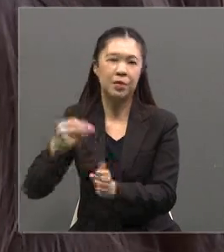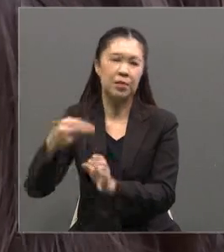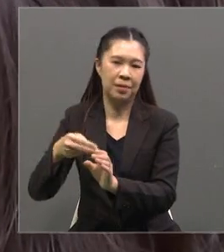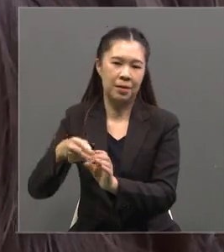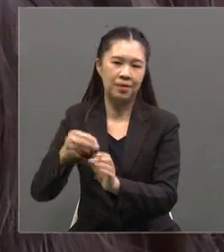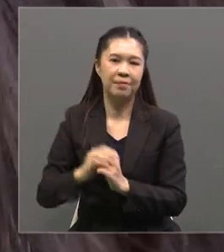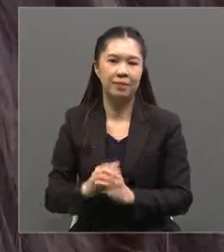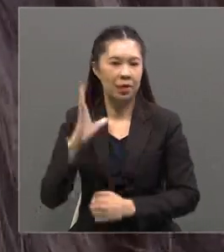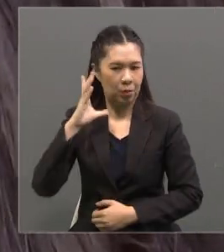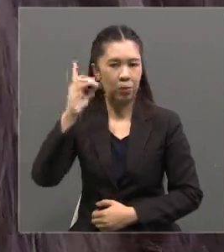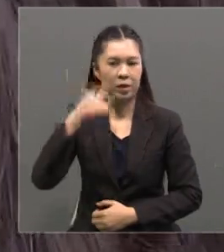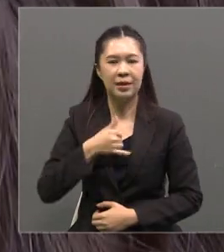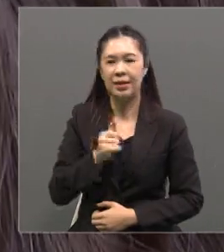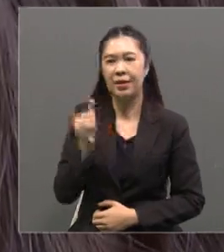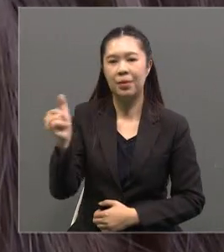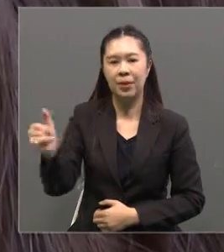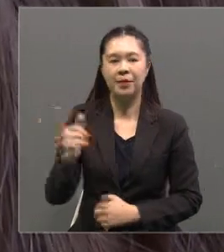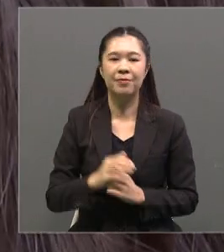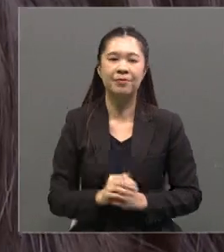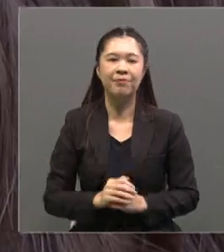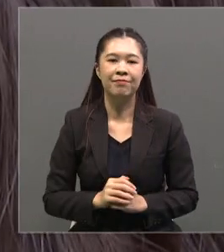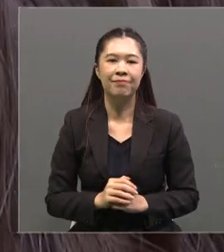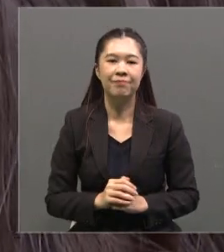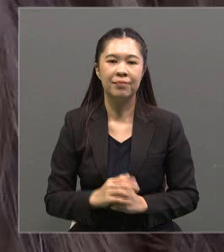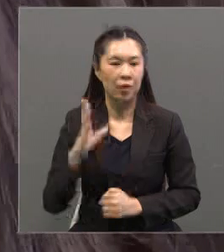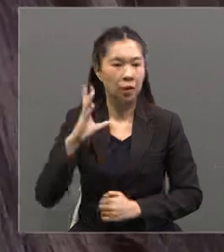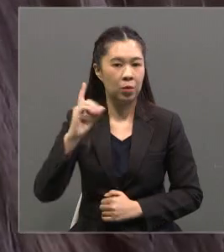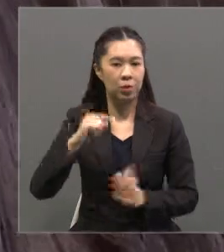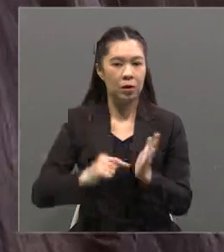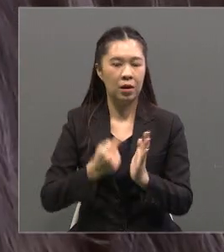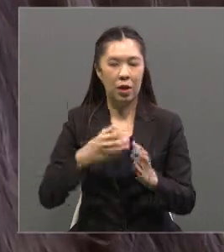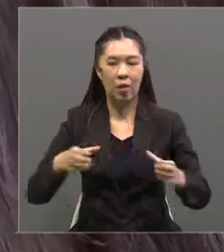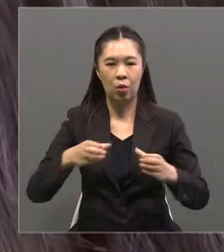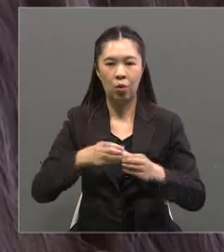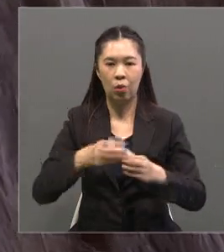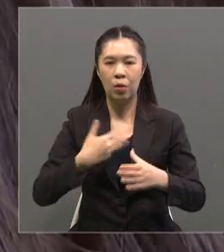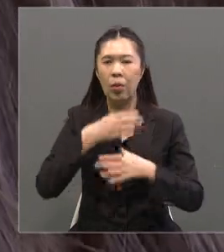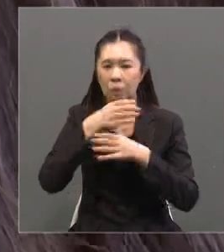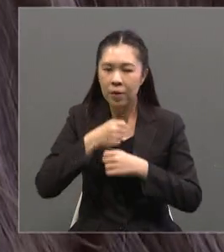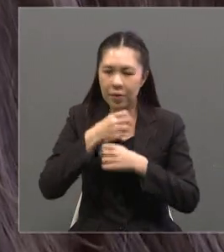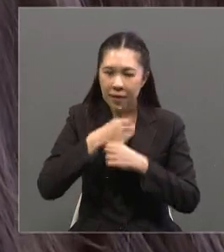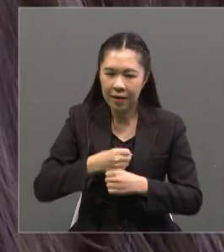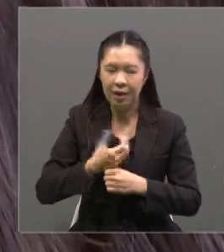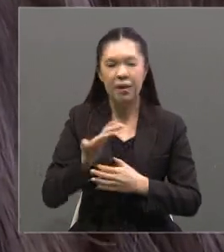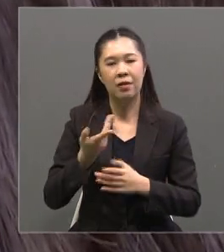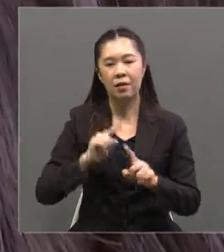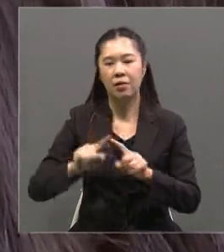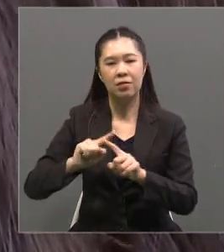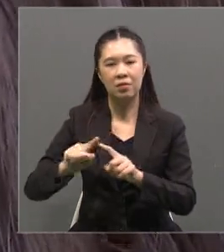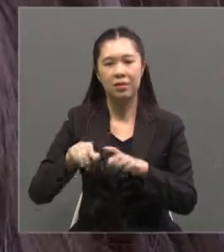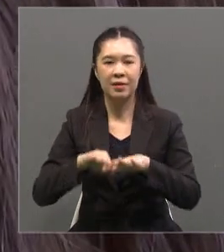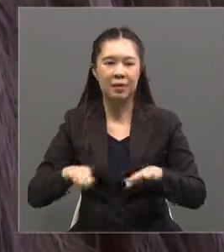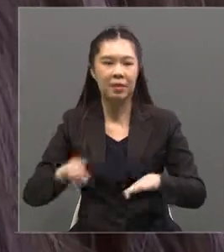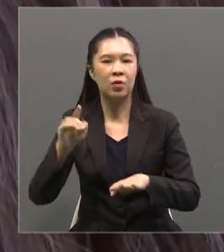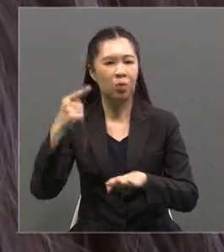ครับพรุ่งนี้ผมไปกรมศุล เบื้องต้นเป็นกลุ่มเปราะบางก ่ อน ก็คงต้องแต่อะไรอย่างนั้นนะก็เอาเบนซินราคาต่ำสุดที่จะปรับปรุงได้ก็คงต้องด